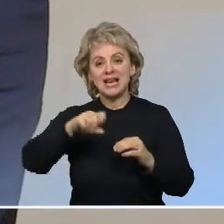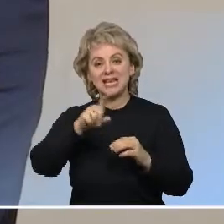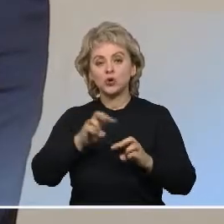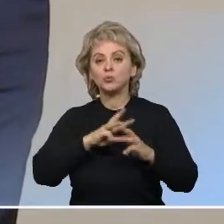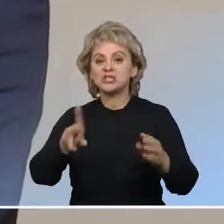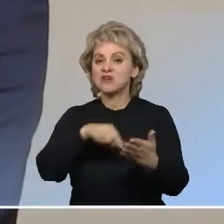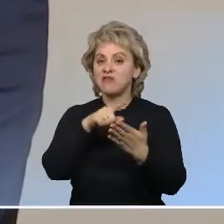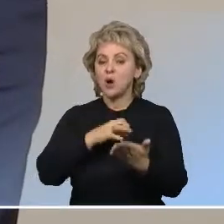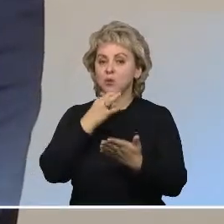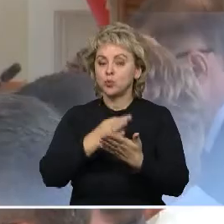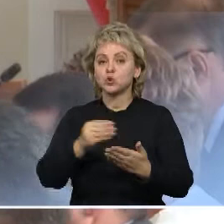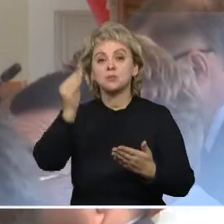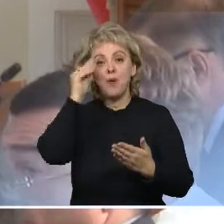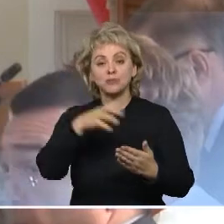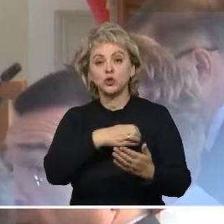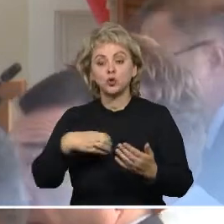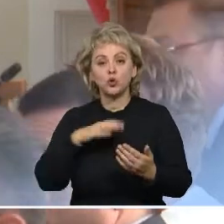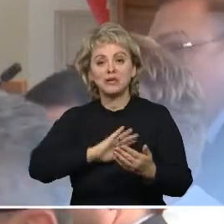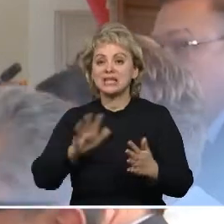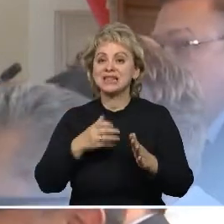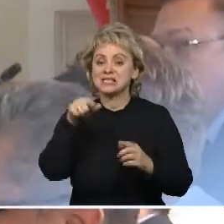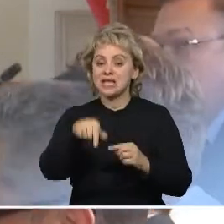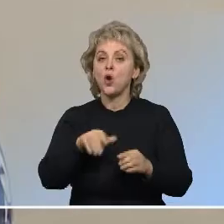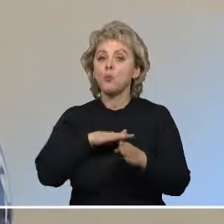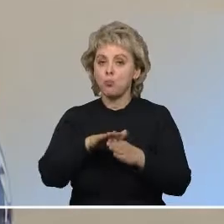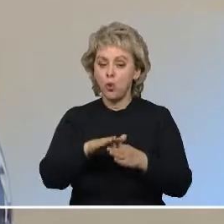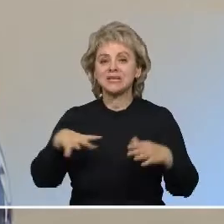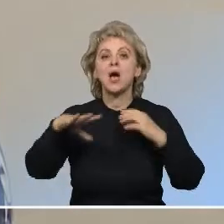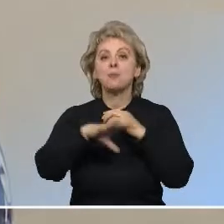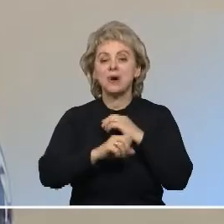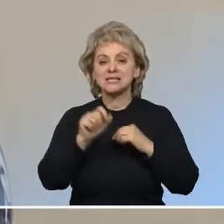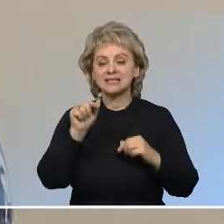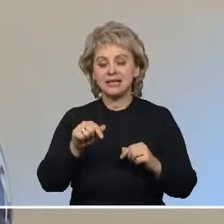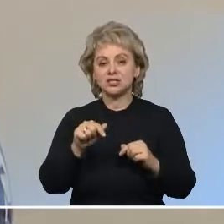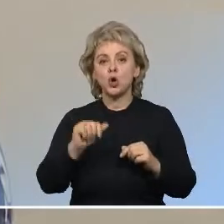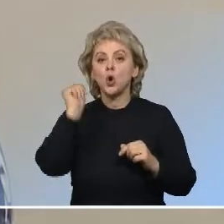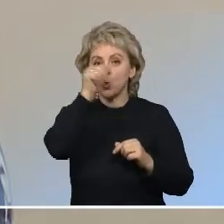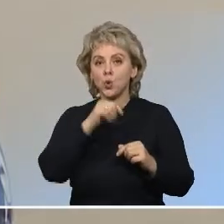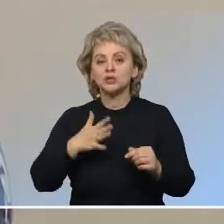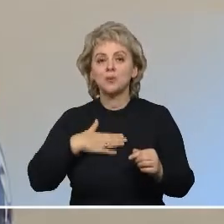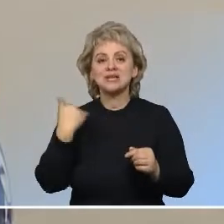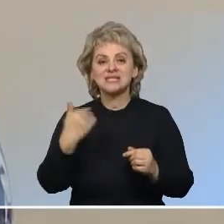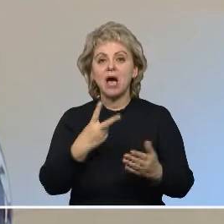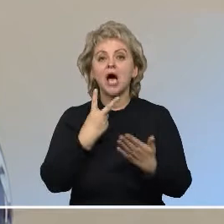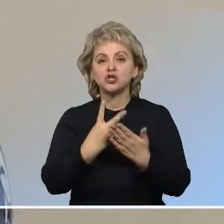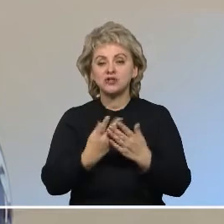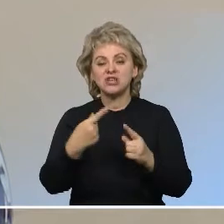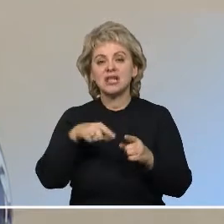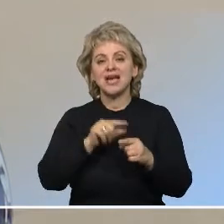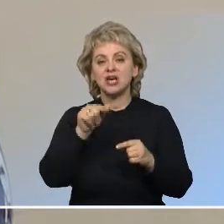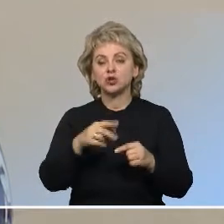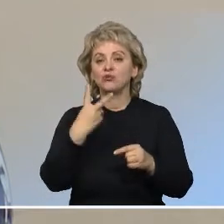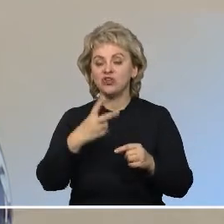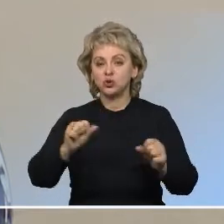Министр на вопрос ответил, но, по мнению губернатора, недостаточно полно. Последние годы мы с вами очевидно этому